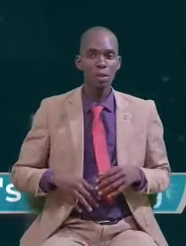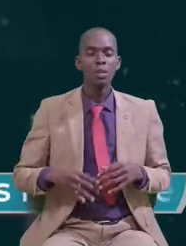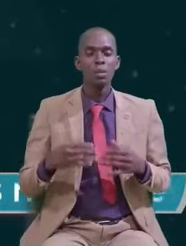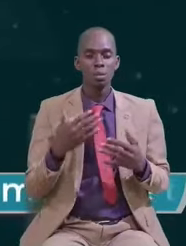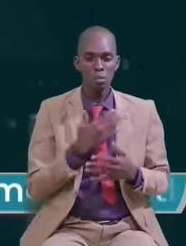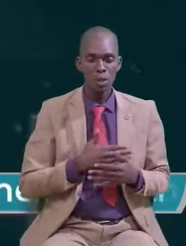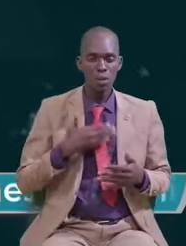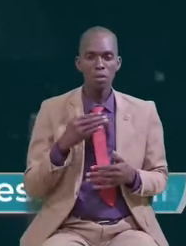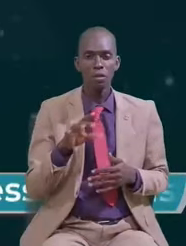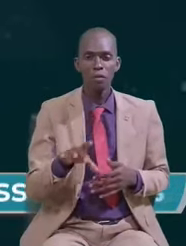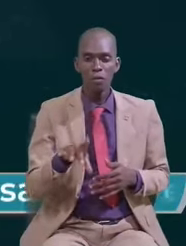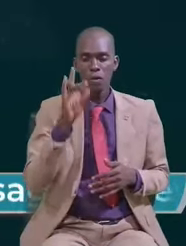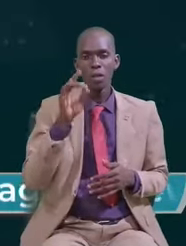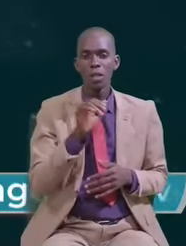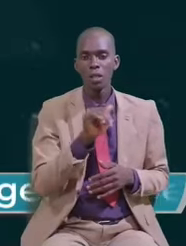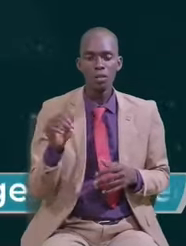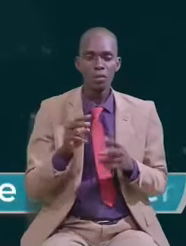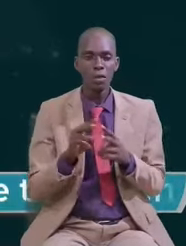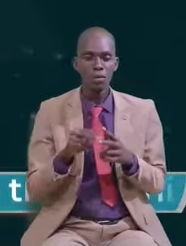Si vous venez de recevoir Christ,